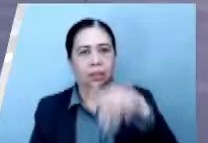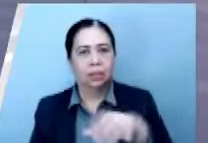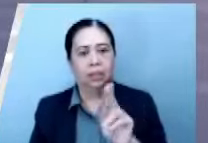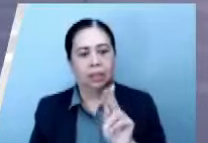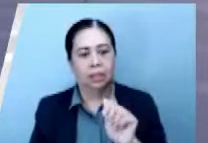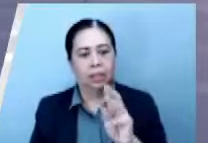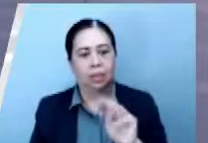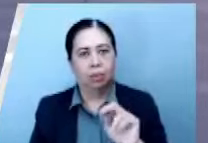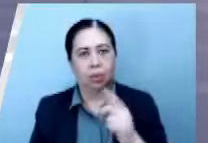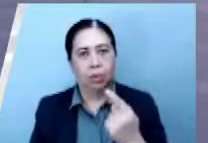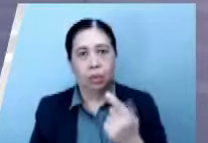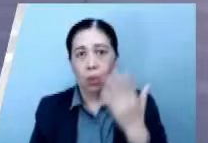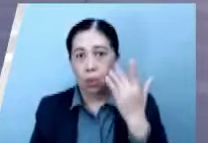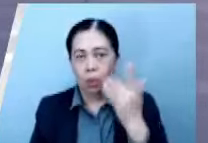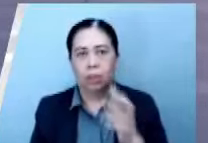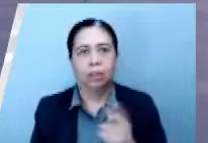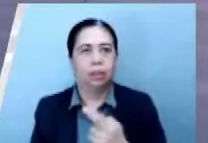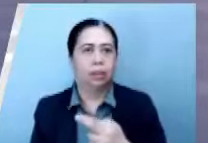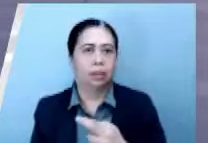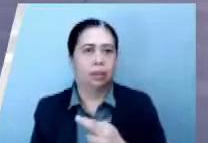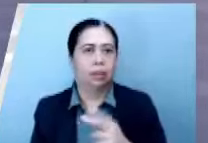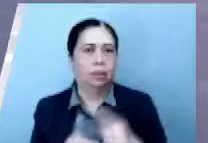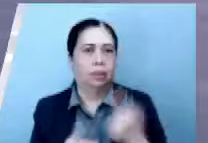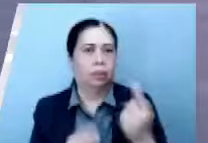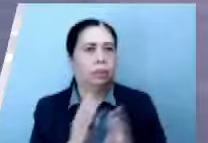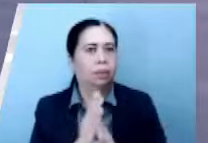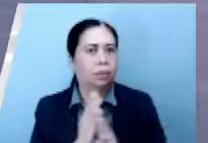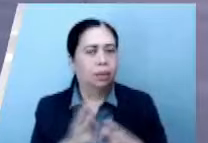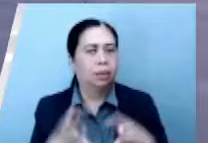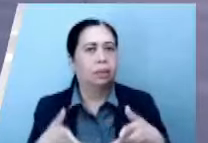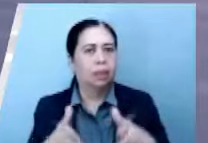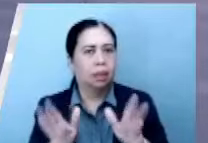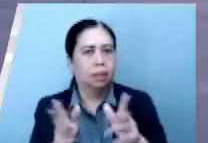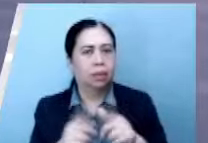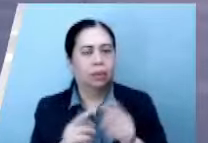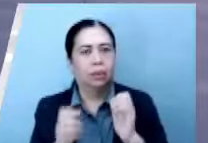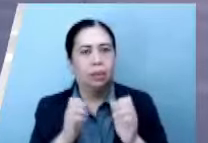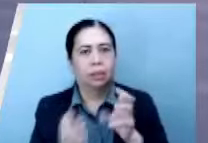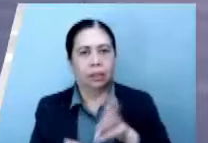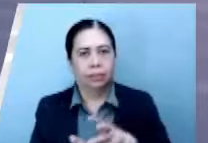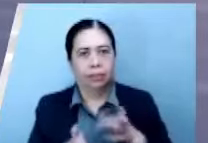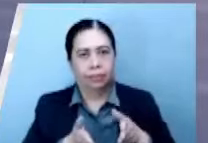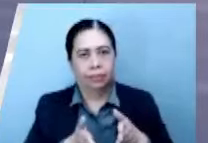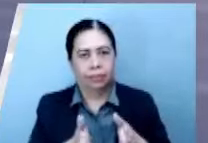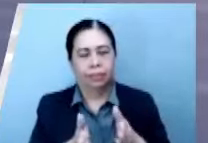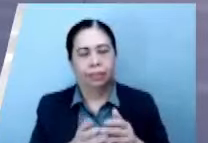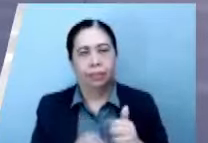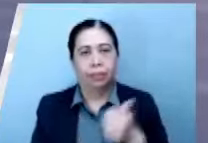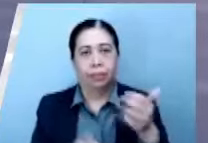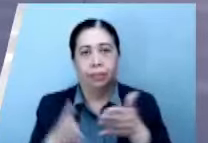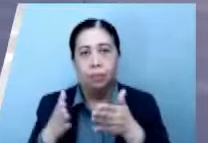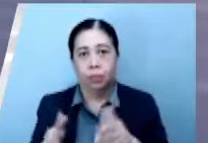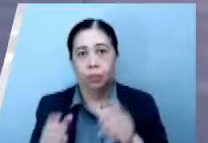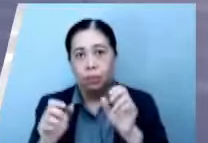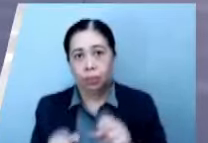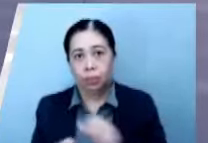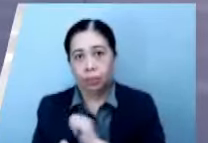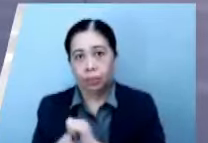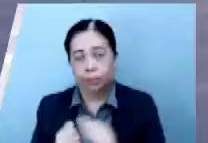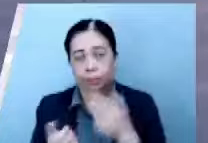pagkukumpuni. Maliban na lamang sa mga bus na pinapayagan sa EDSA Carousel, ang alternatibong ruta na pwedeng daanan sa pagtutok